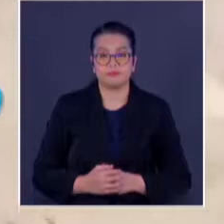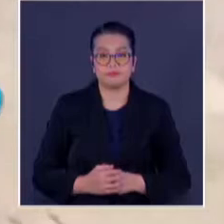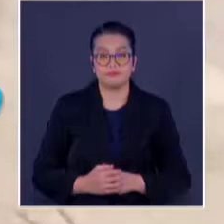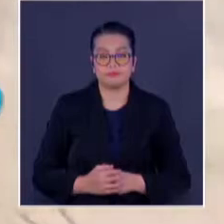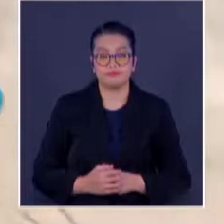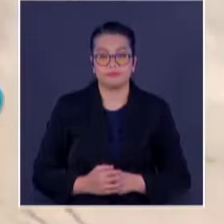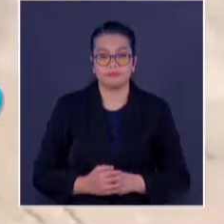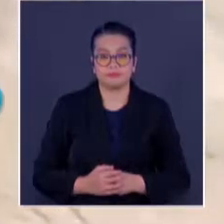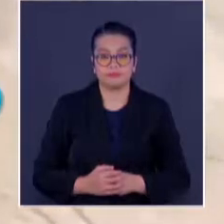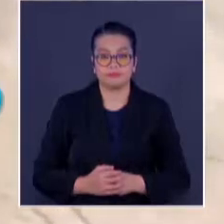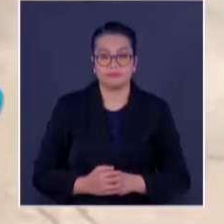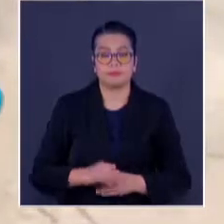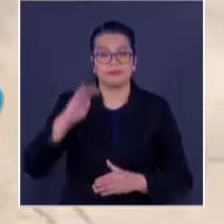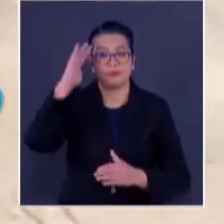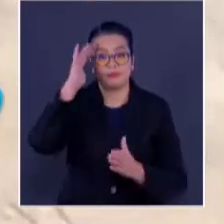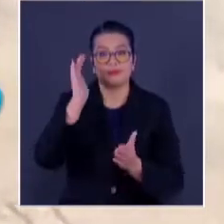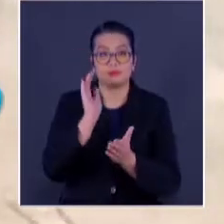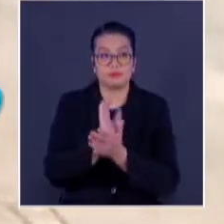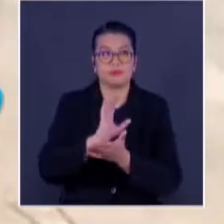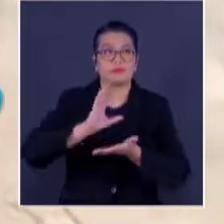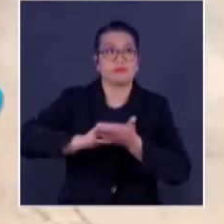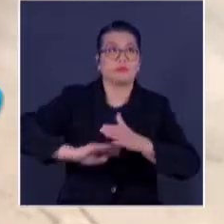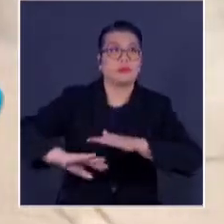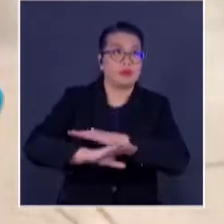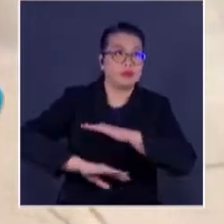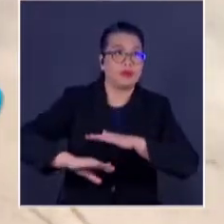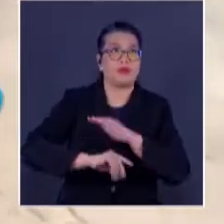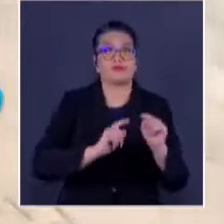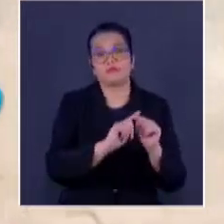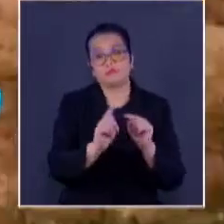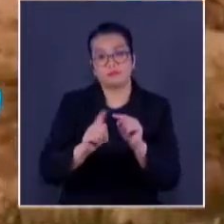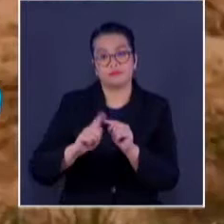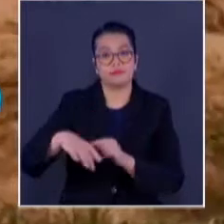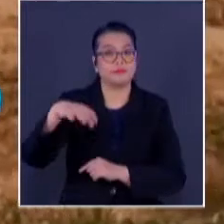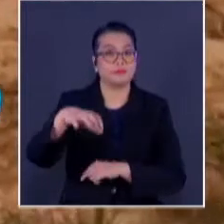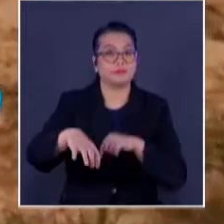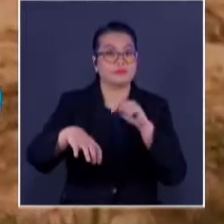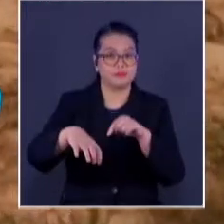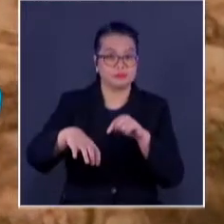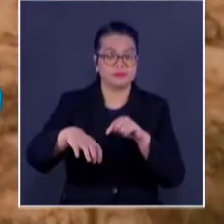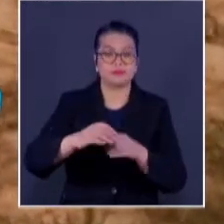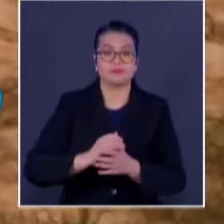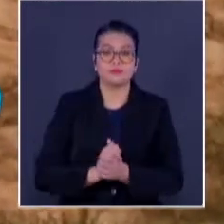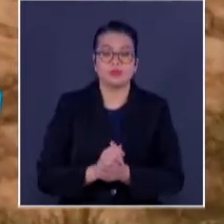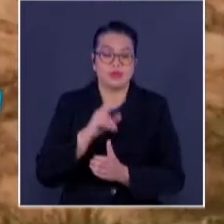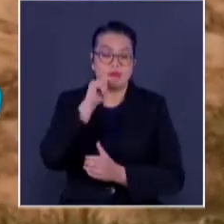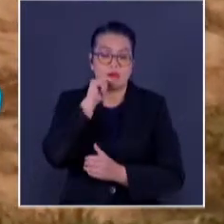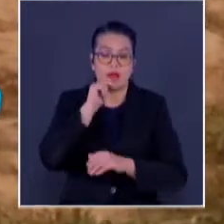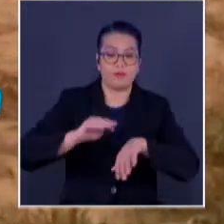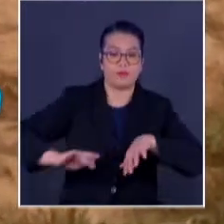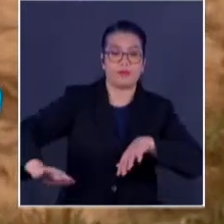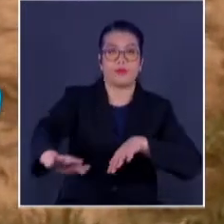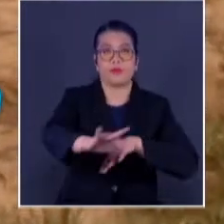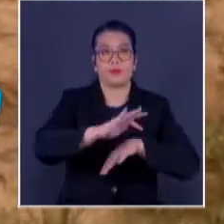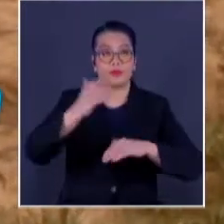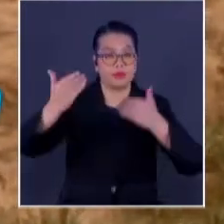เจ้าหน้าที่พิสูจน์หลักฐานตำรวจภูธรจังหวัดกาฬสินธุ์จำลองจุดเกิดเหตุบริเวณหนองน้ำสาธารณะซึ่งเป็นสถานที่จัดกิจกรรม